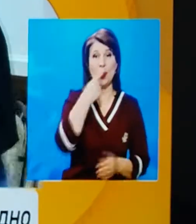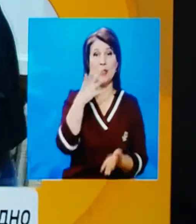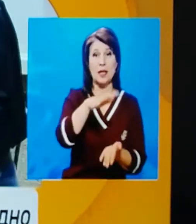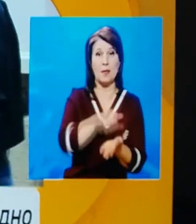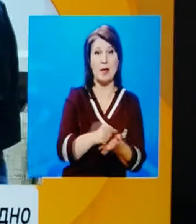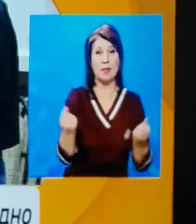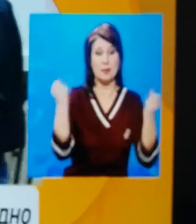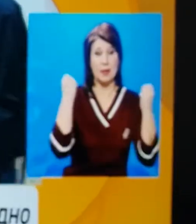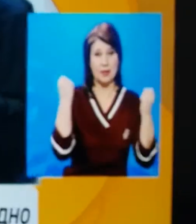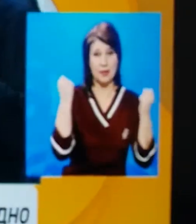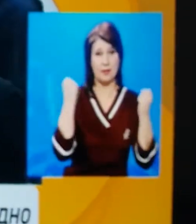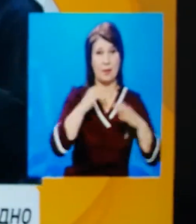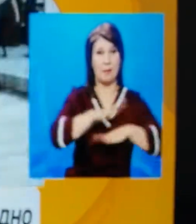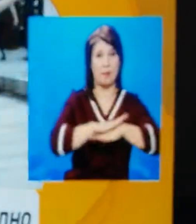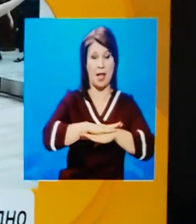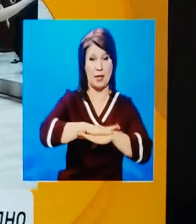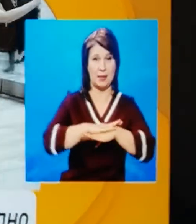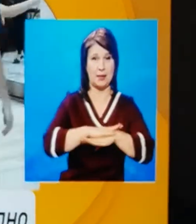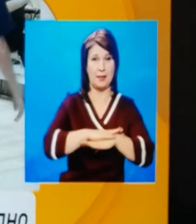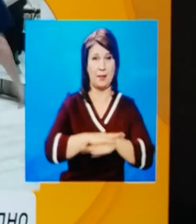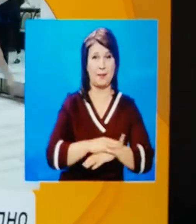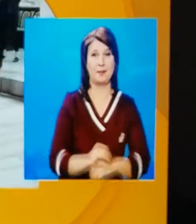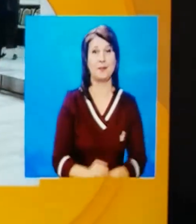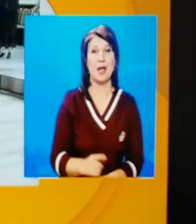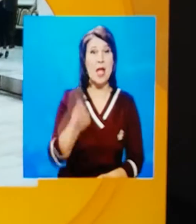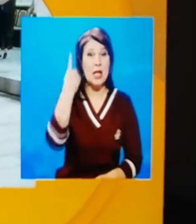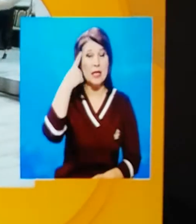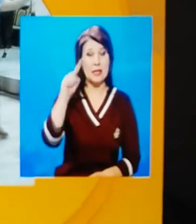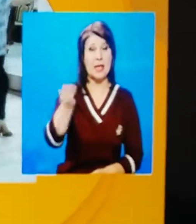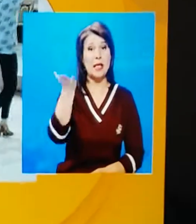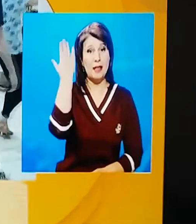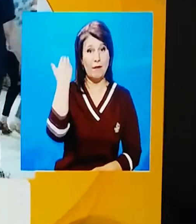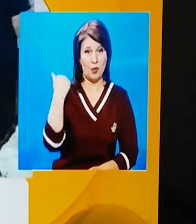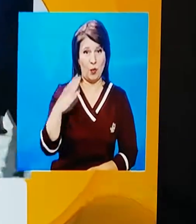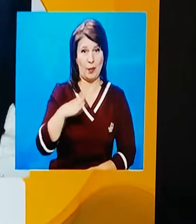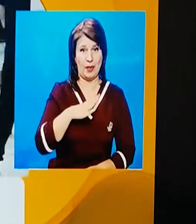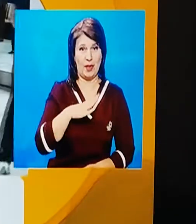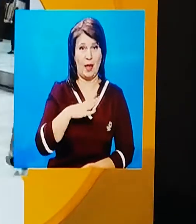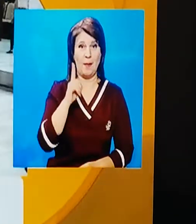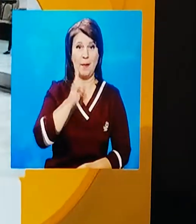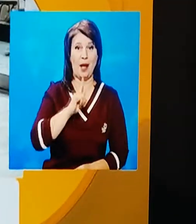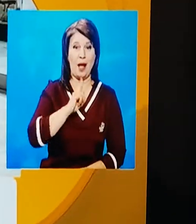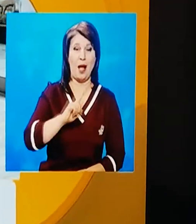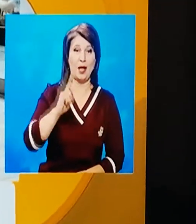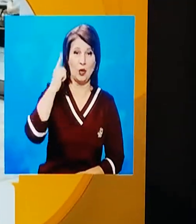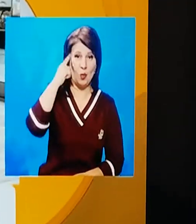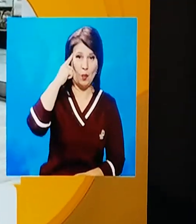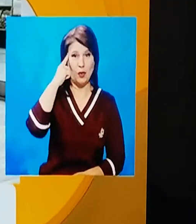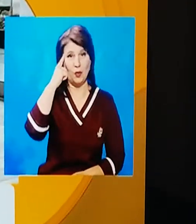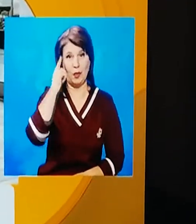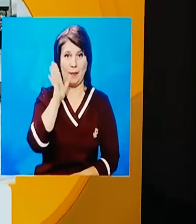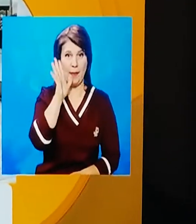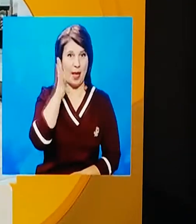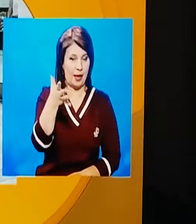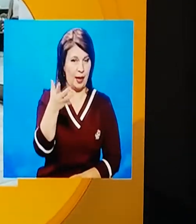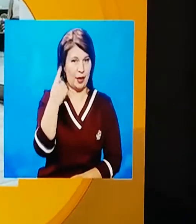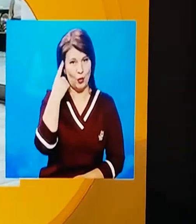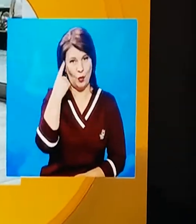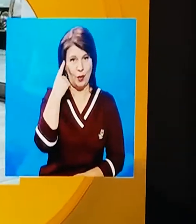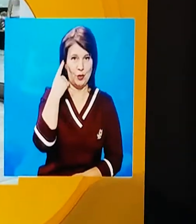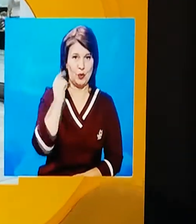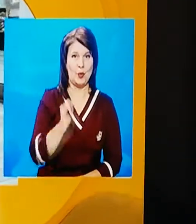занимается спортивными бальными танцами. Идея давно была, пока думал, лет 5 где-то только думал.